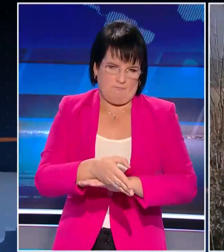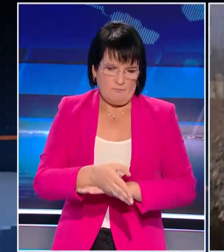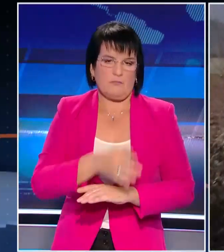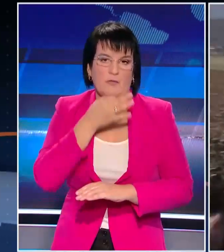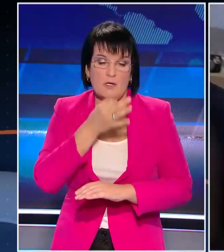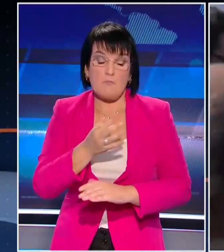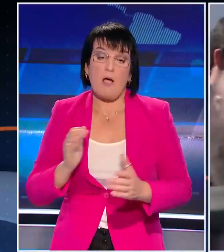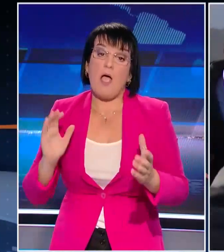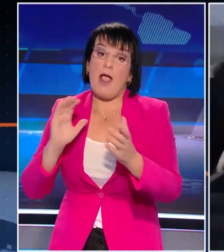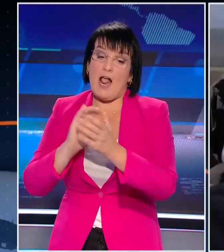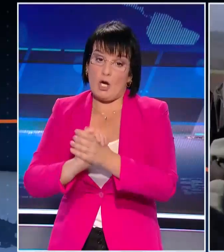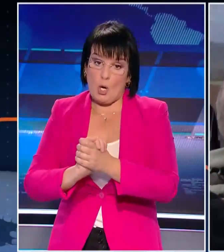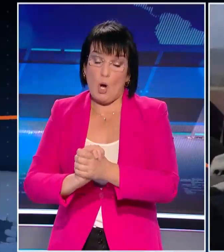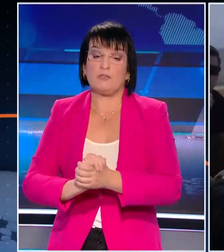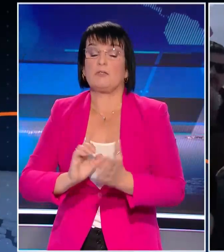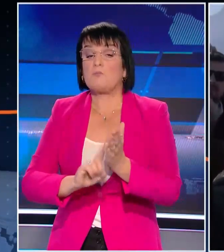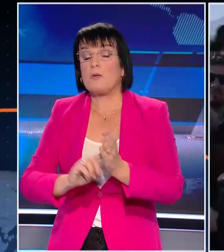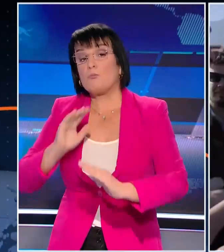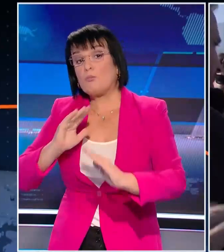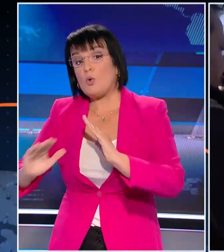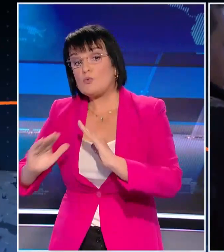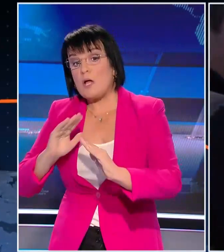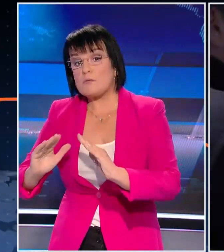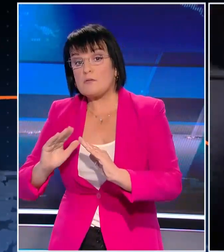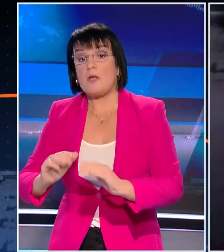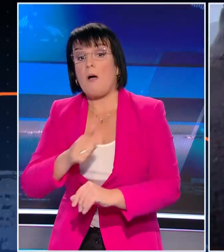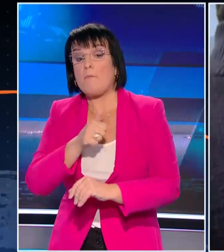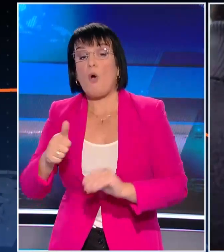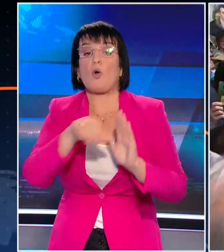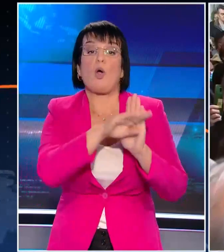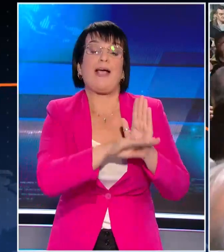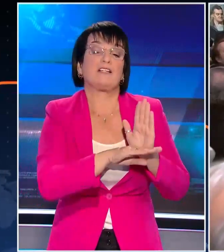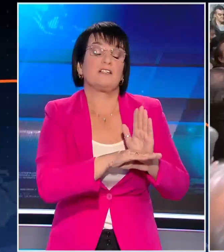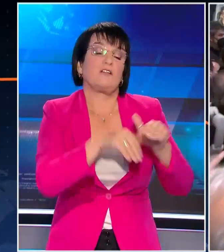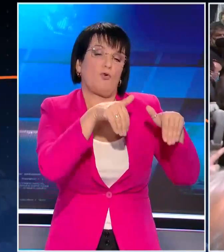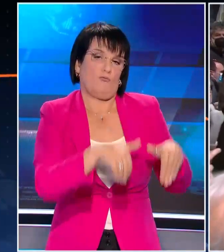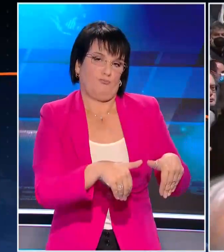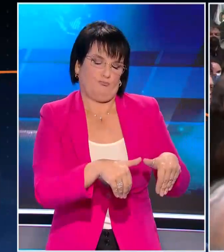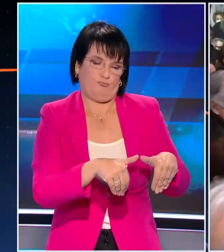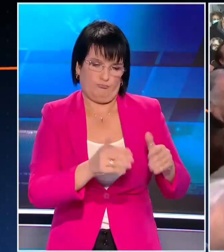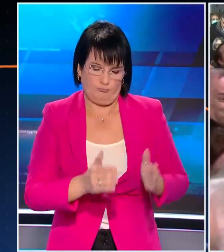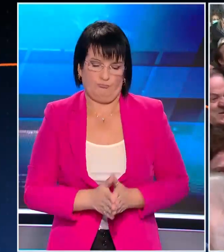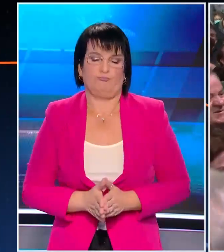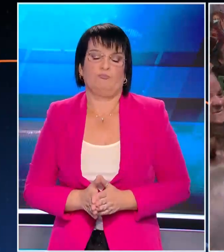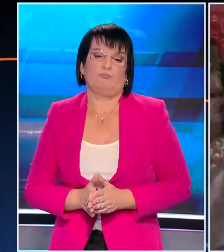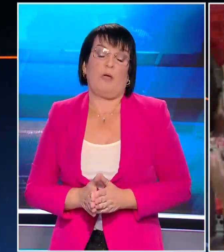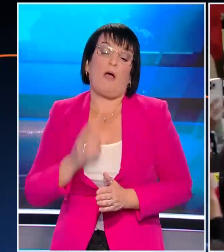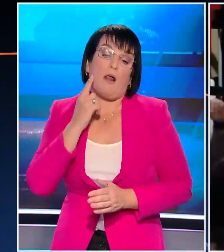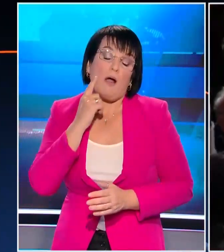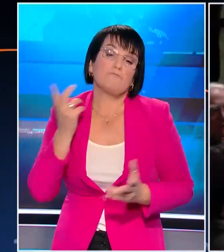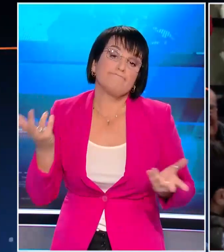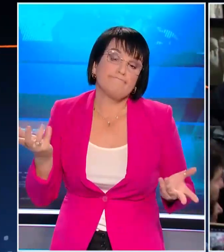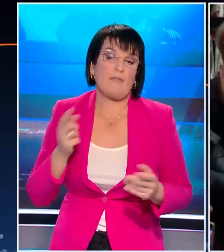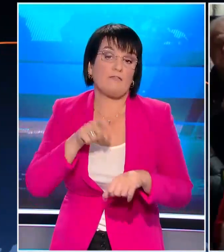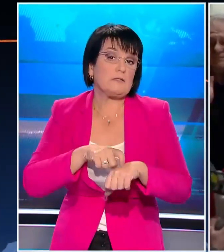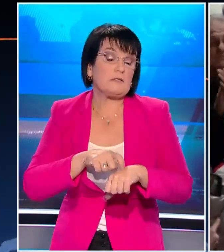η ενότητα πρέπει να διαφυλαχτεί και αυτό θα καταστεί εφικτό με την τήρηση του καταστατικού. Υποτίθεται ότι αυτή